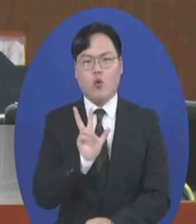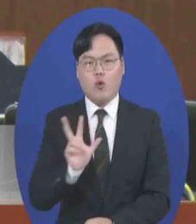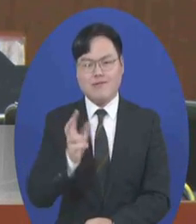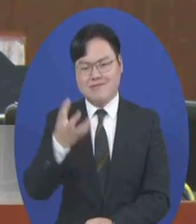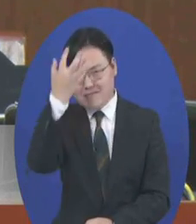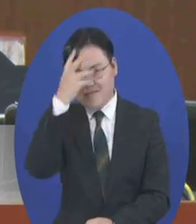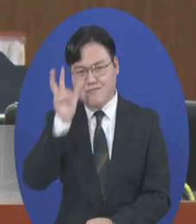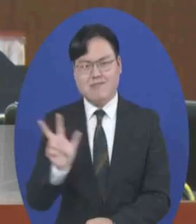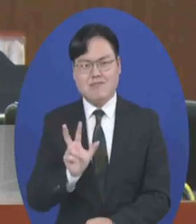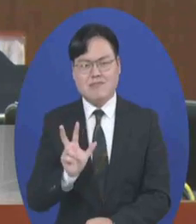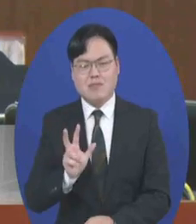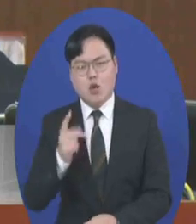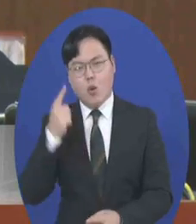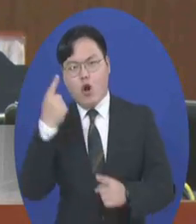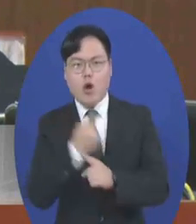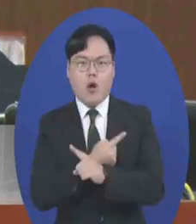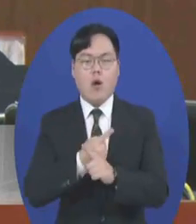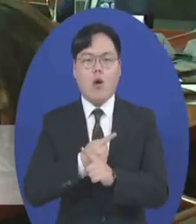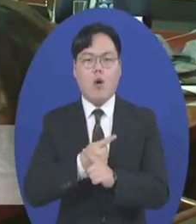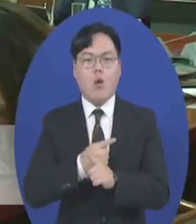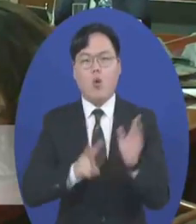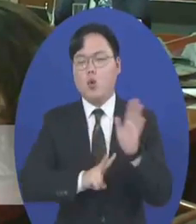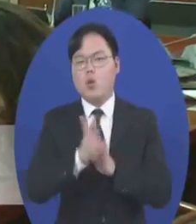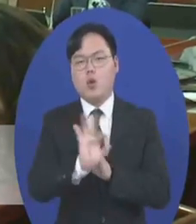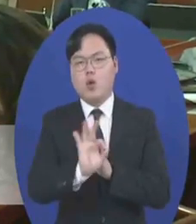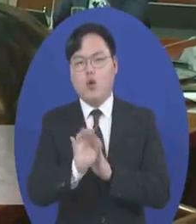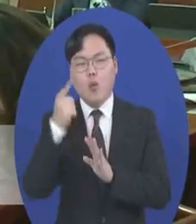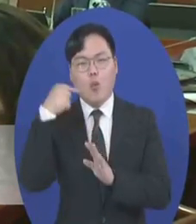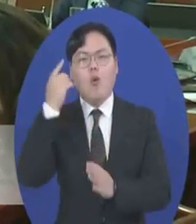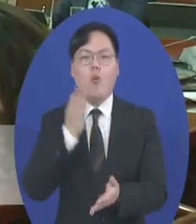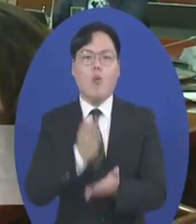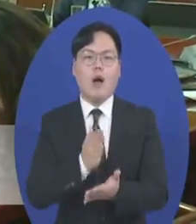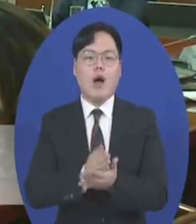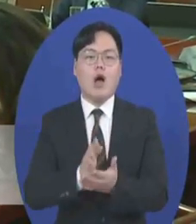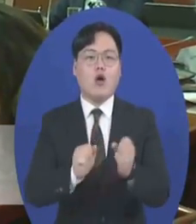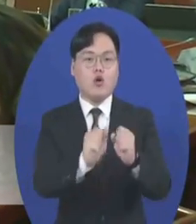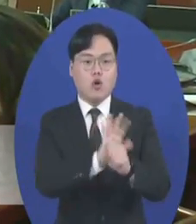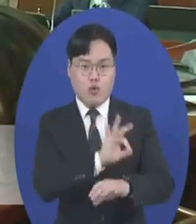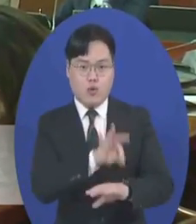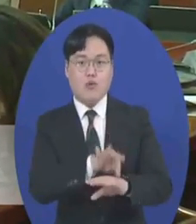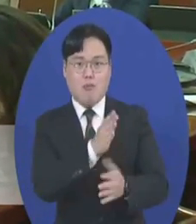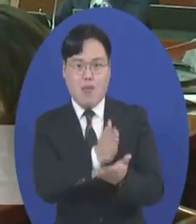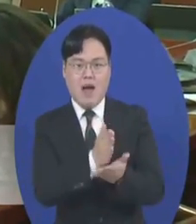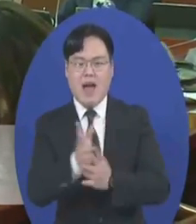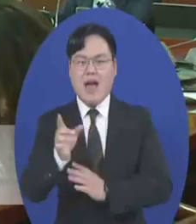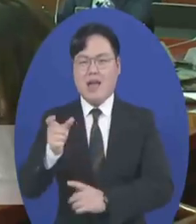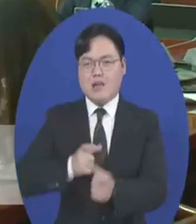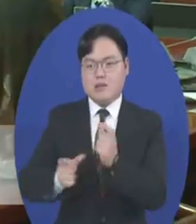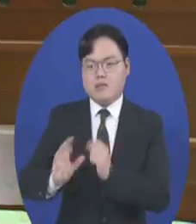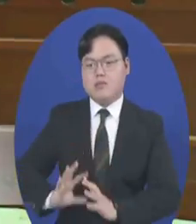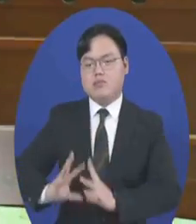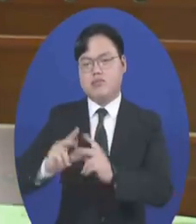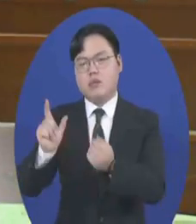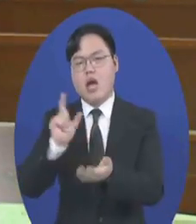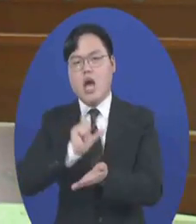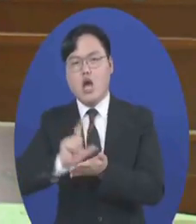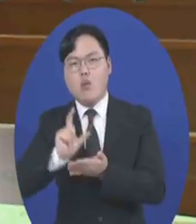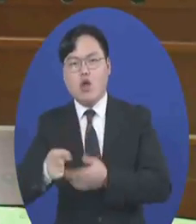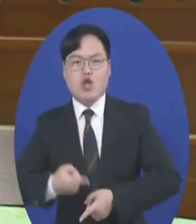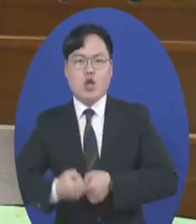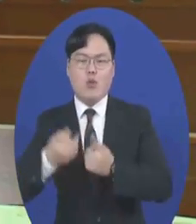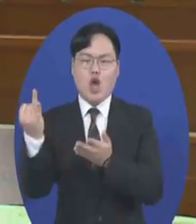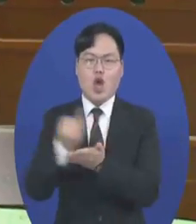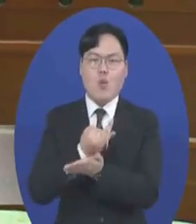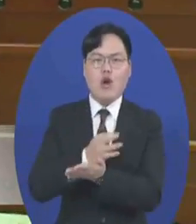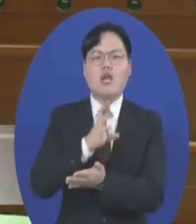дунд засаглалын ч юм уу тийм зөрчлөл үүсэхгүй хаа гэж бодож байгаа. Цар тахлын үеийн эдийн засгийг эрчимжүүлж, экспортыг нэмэгдүүлж, импортыг